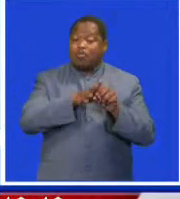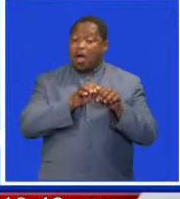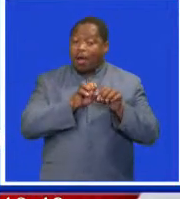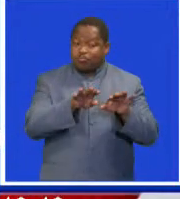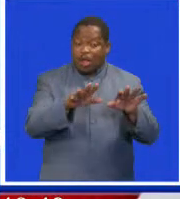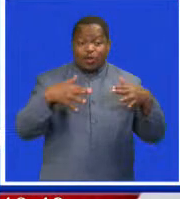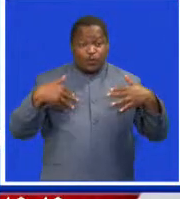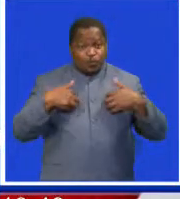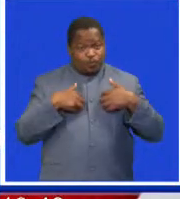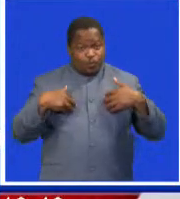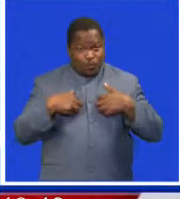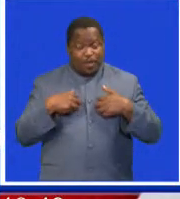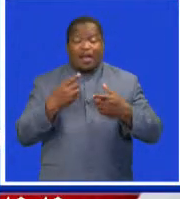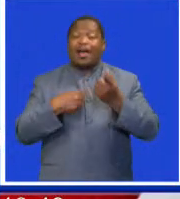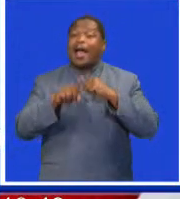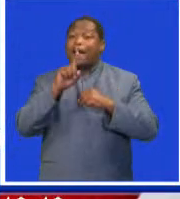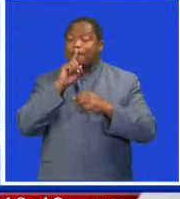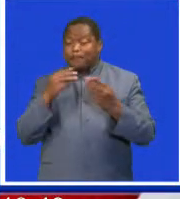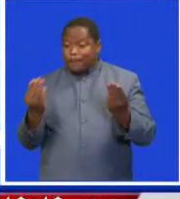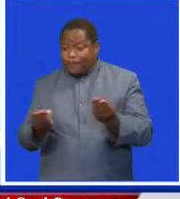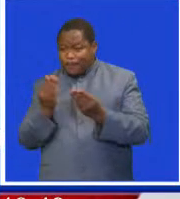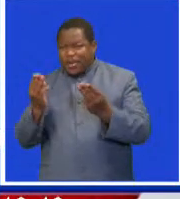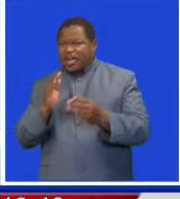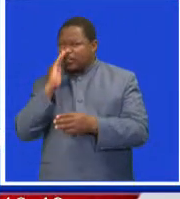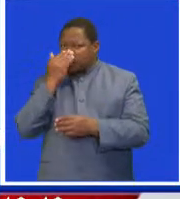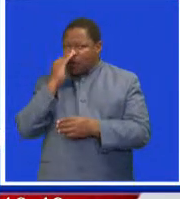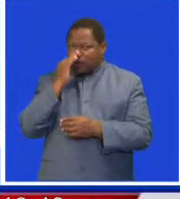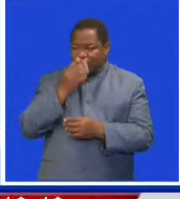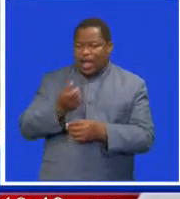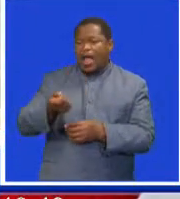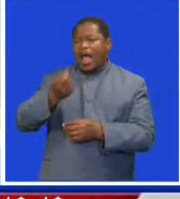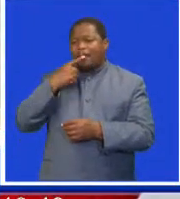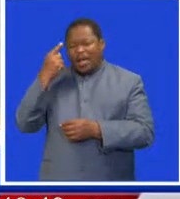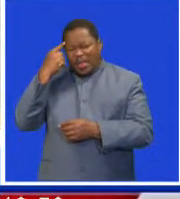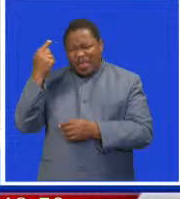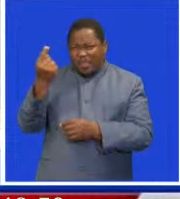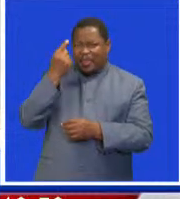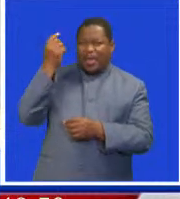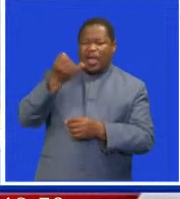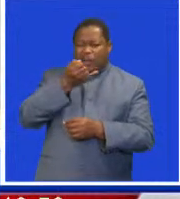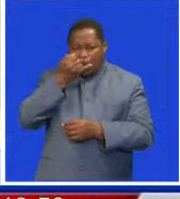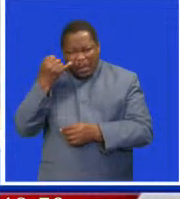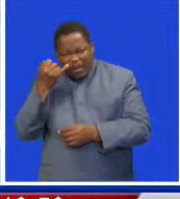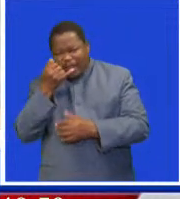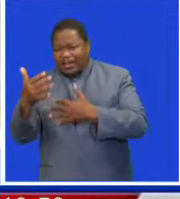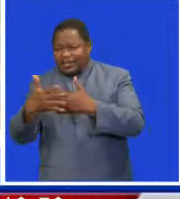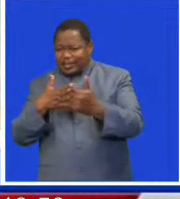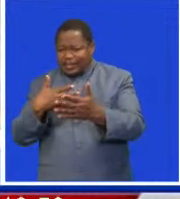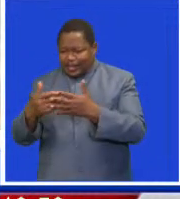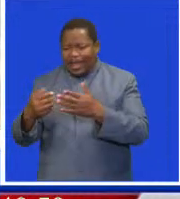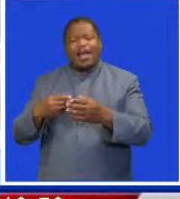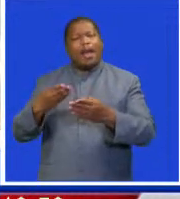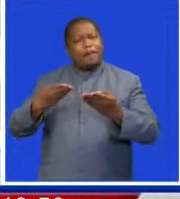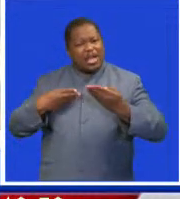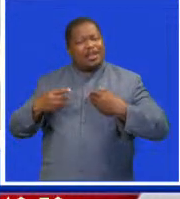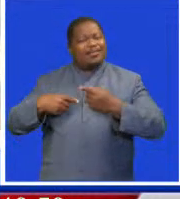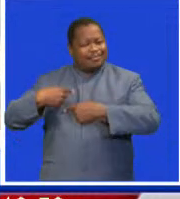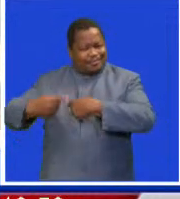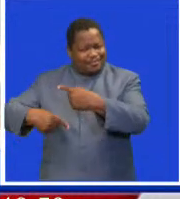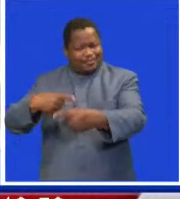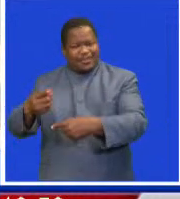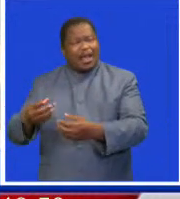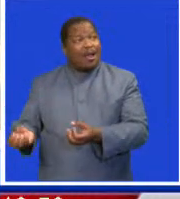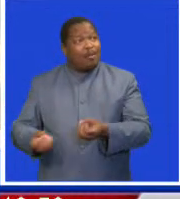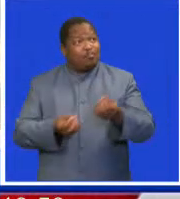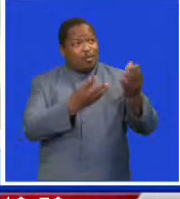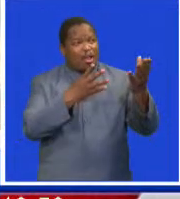kwalamave, kakhulukati eveni laseMelika nasemaveni alabamhlophe. Kubuya ukuthi emave lafake ikhathi live leNingizimu Afrika, Nigeria,